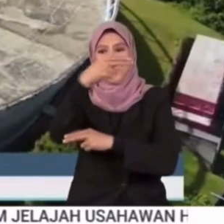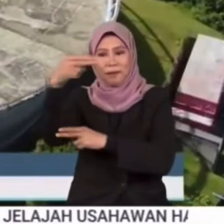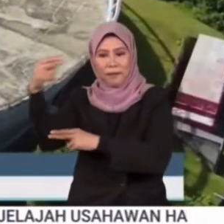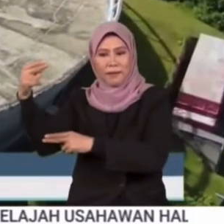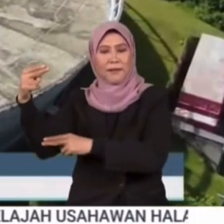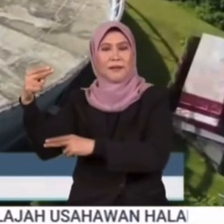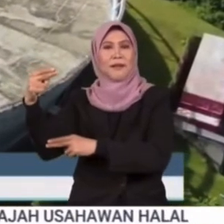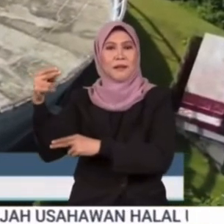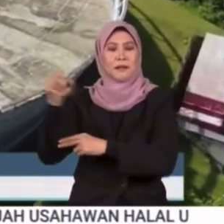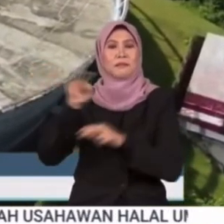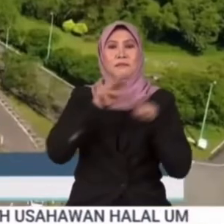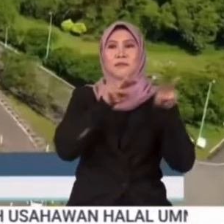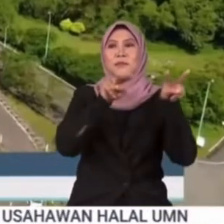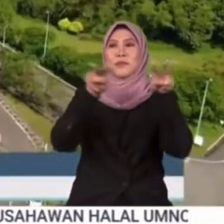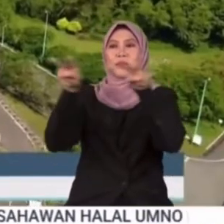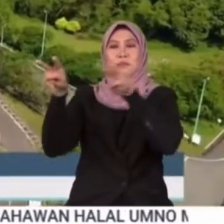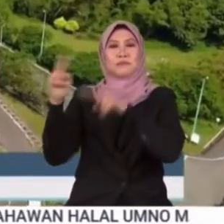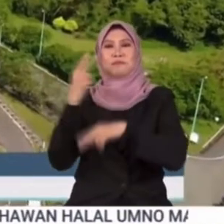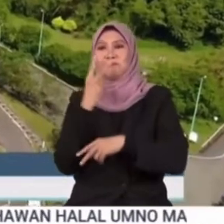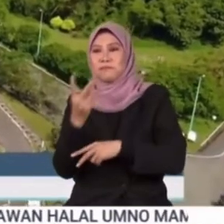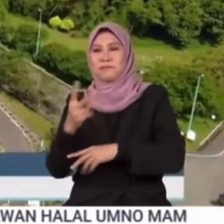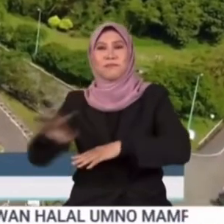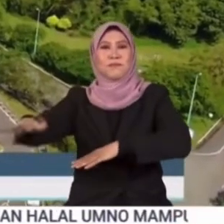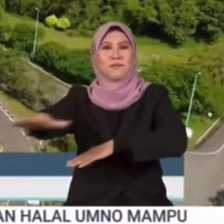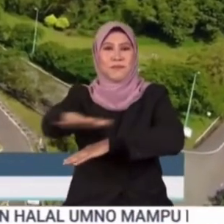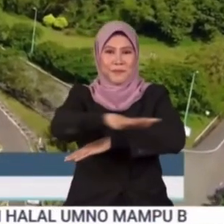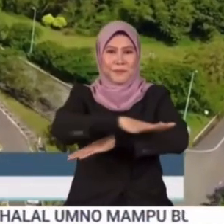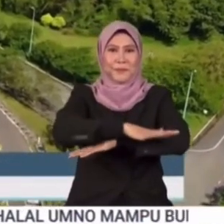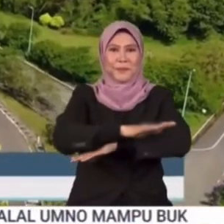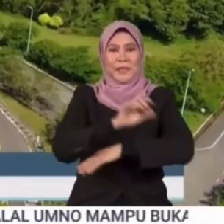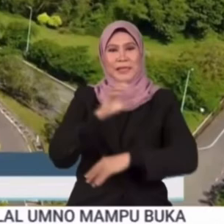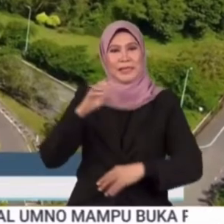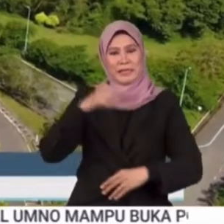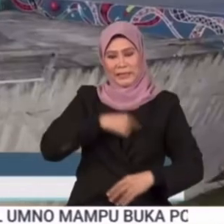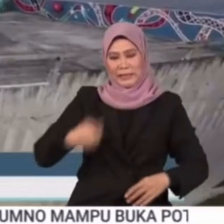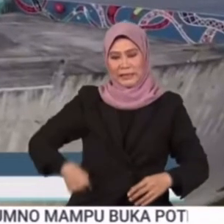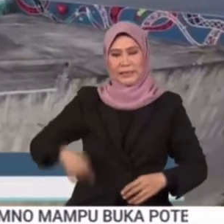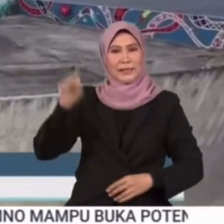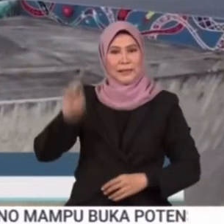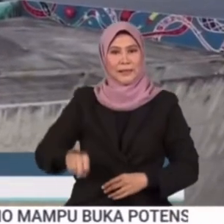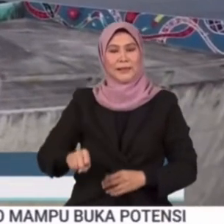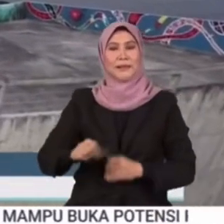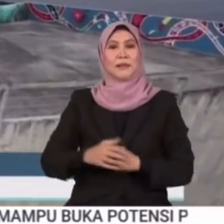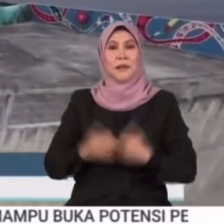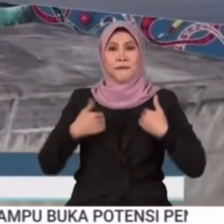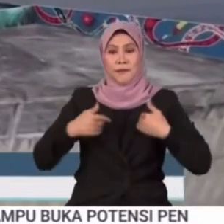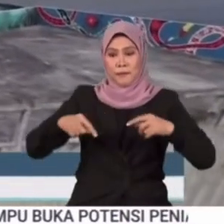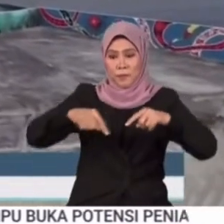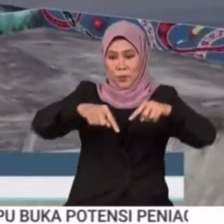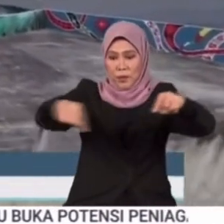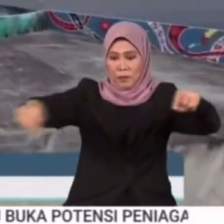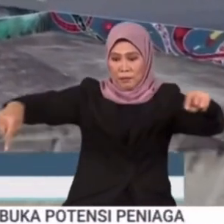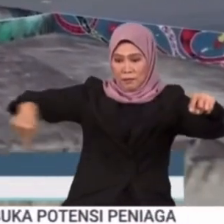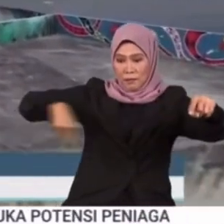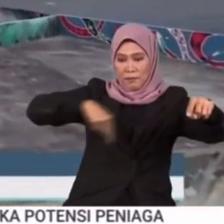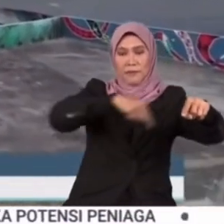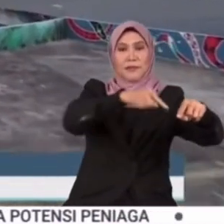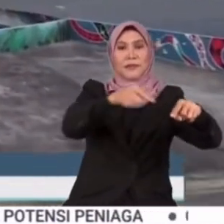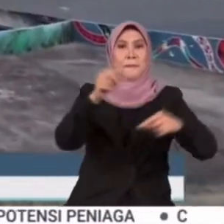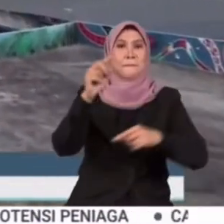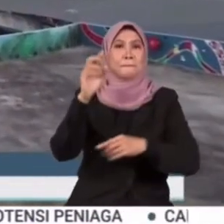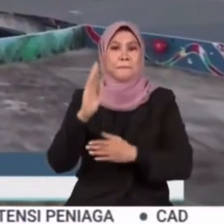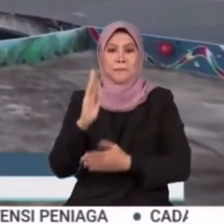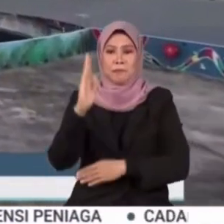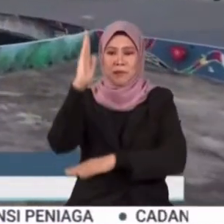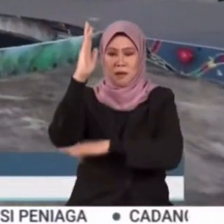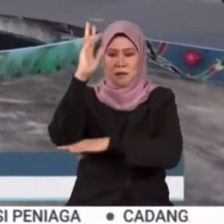dengan pemandangan panorama Laut Cina Selatan ia memamerkan struktur bulat unik dikenali sebagai menara Brio